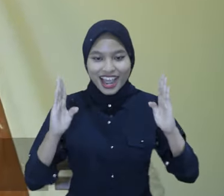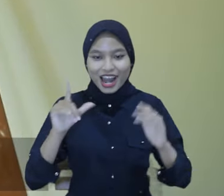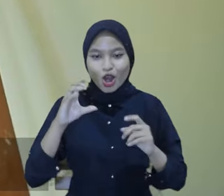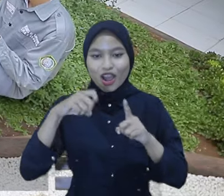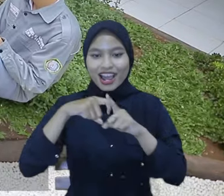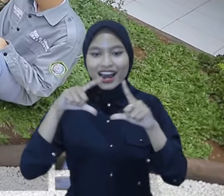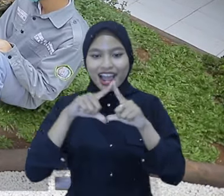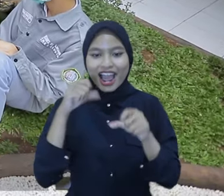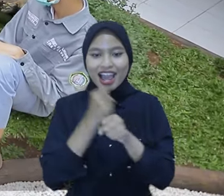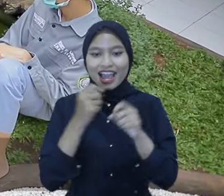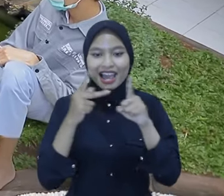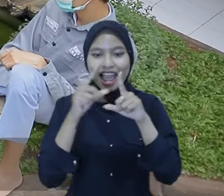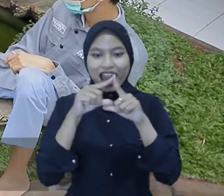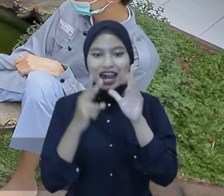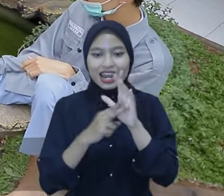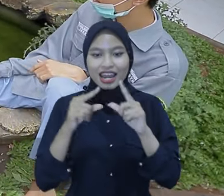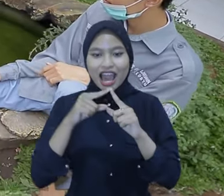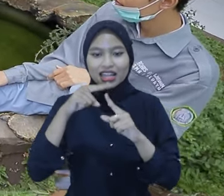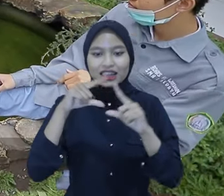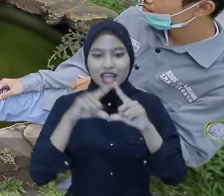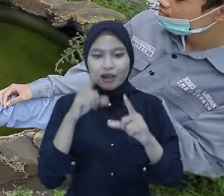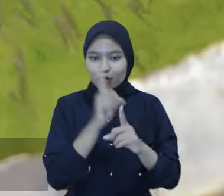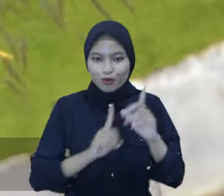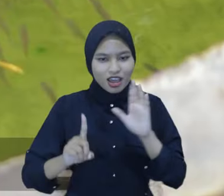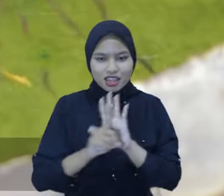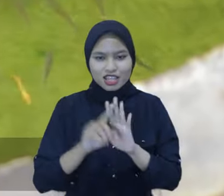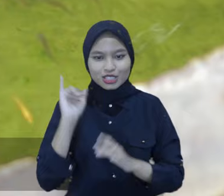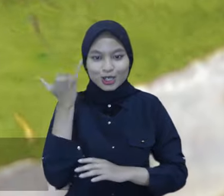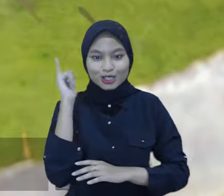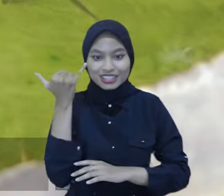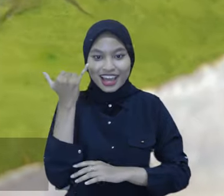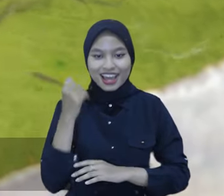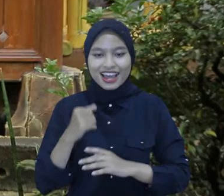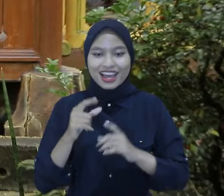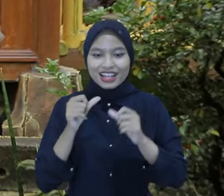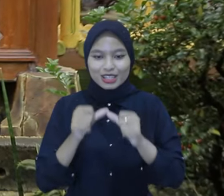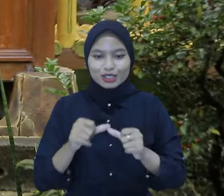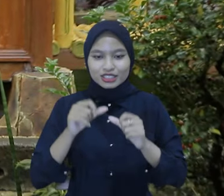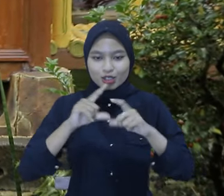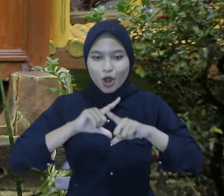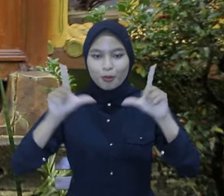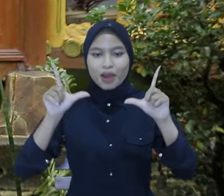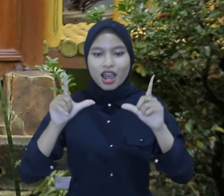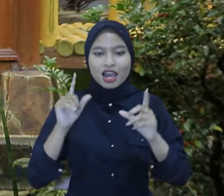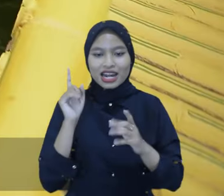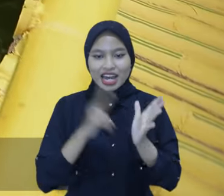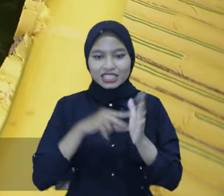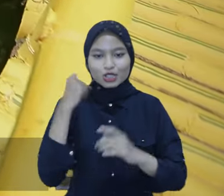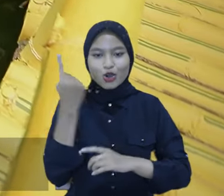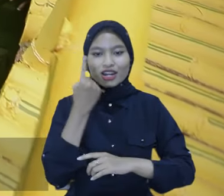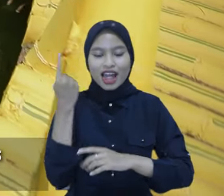Perpustakaan Lokagana mewakili Daerah Istimewa Yogyakarta untuk mengikuti lomba di tingkat